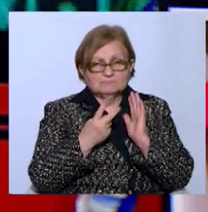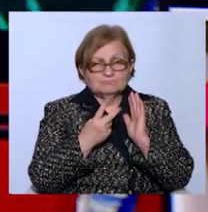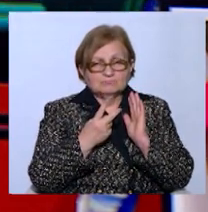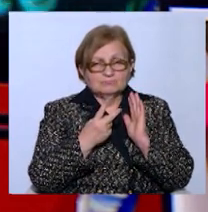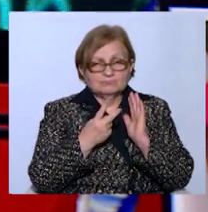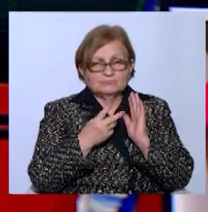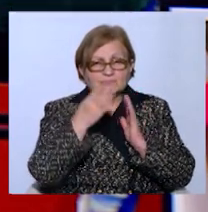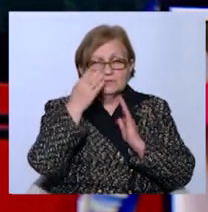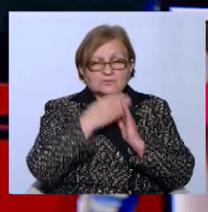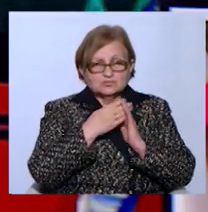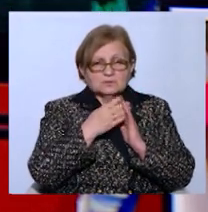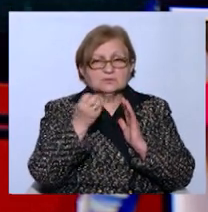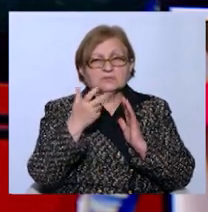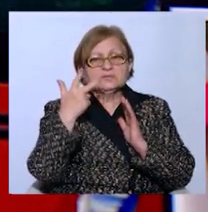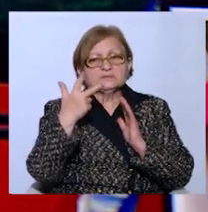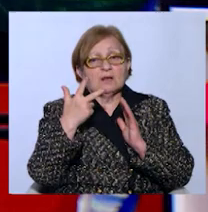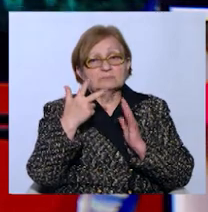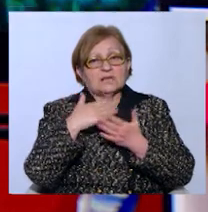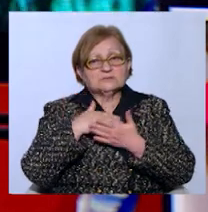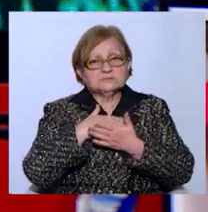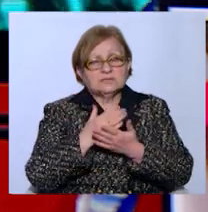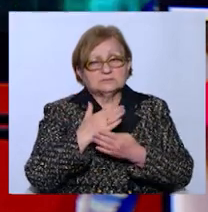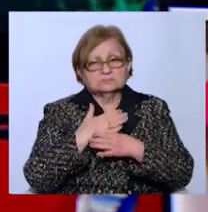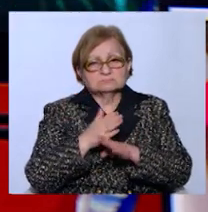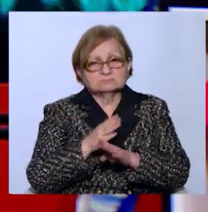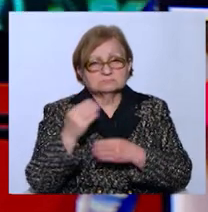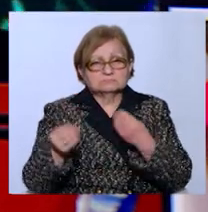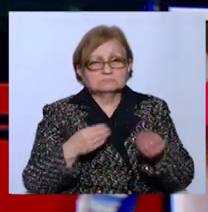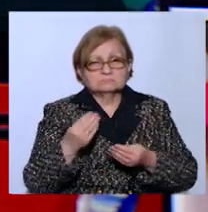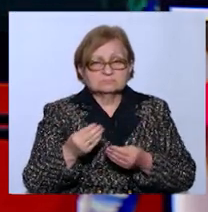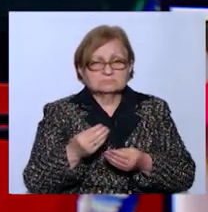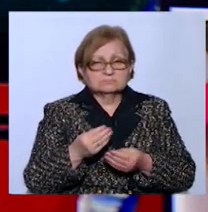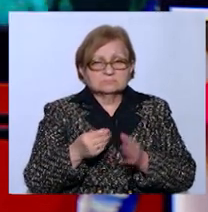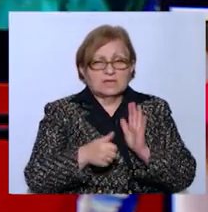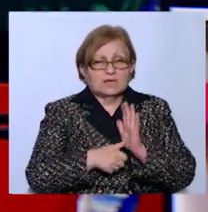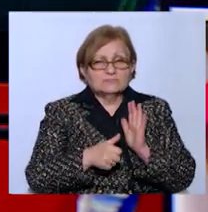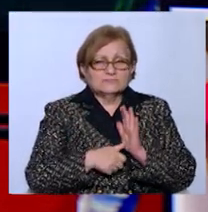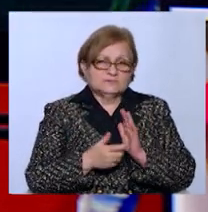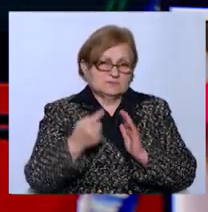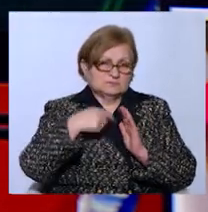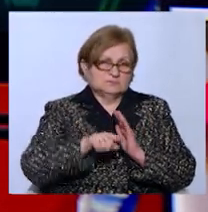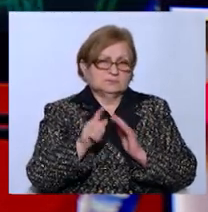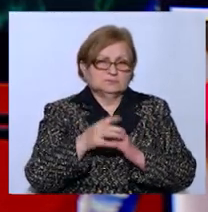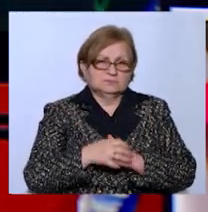დავყავი 2 შუაზე და კიდე 3 ნაწილად. მაშინ რამდენად გამიყვია 9? 6-ად.